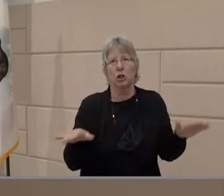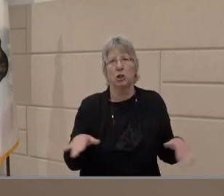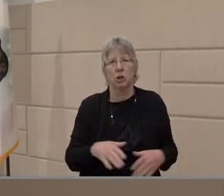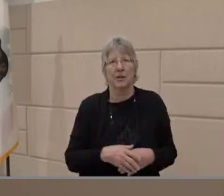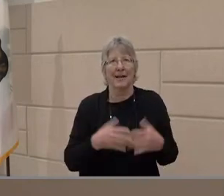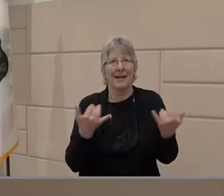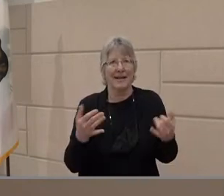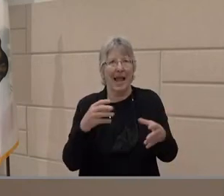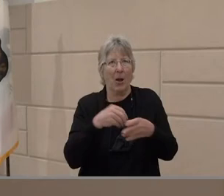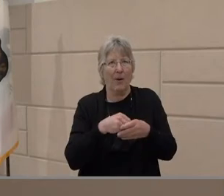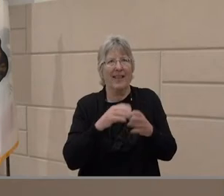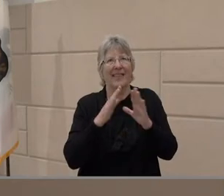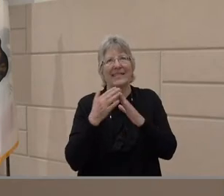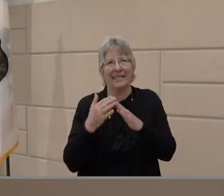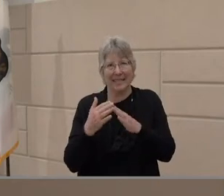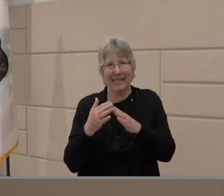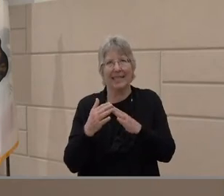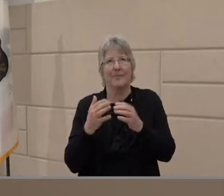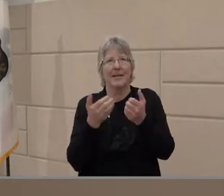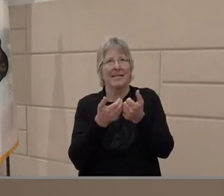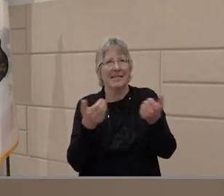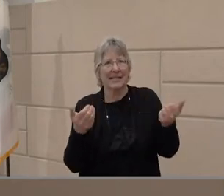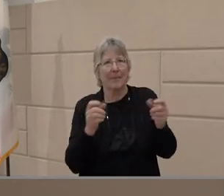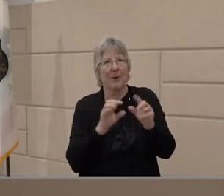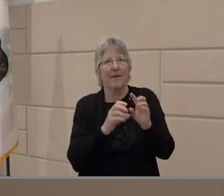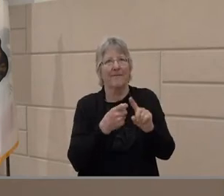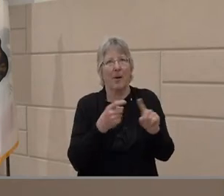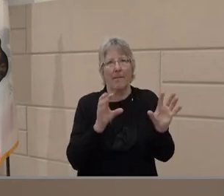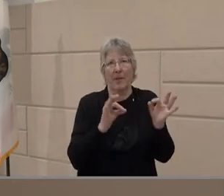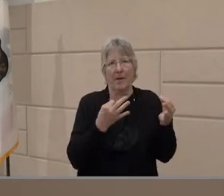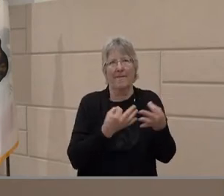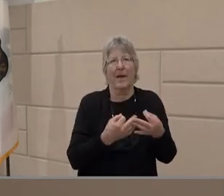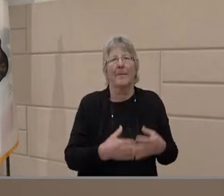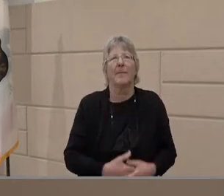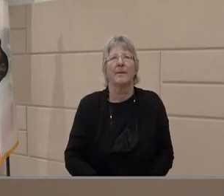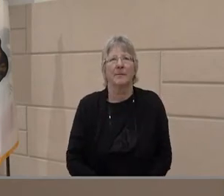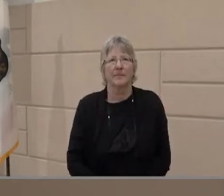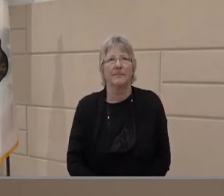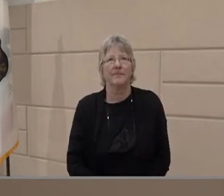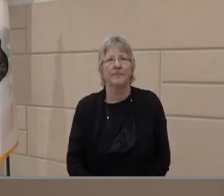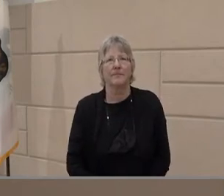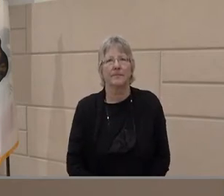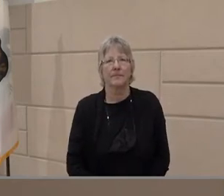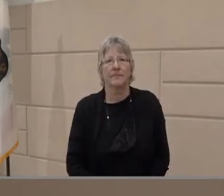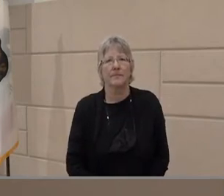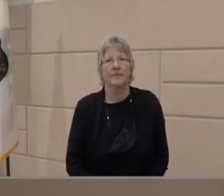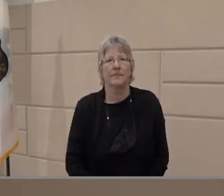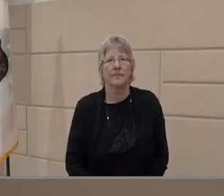ก่อนอะไรนั่งได้ปุ๊กเกมรุ่นในขนมตีกรองระบบยื่นหายเก็บใบบะปีเอาปุ๊กมา